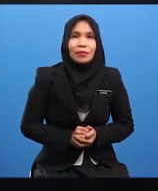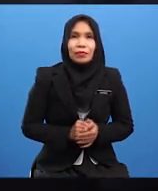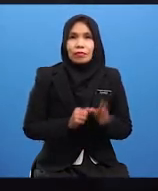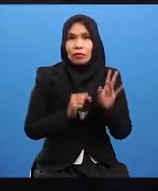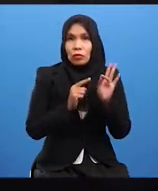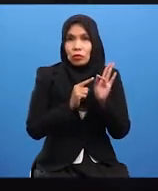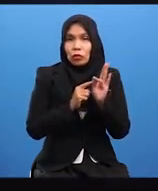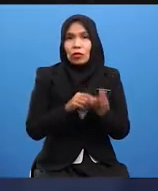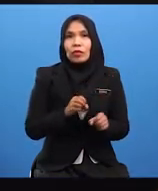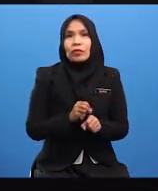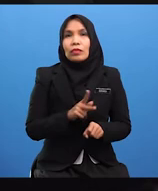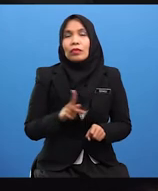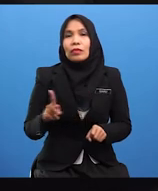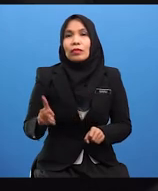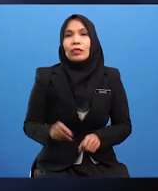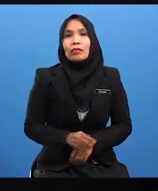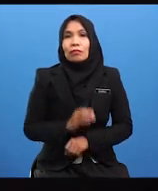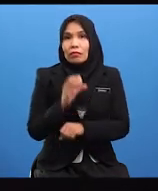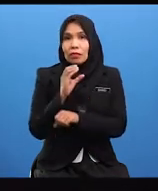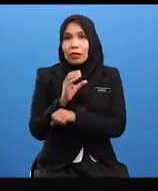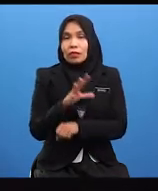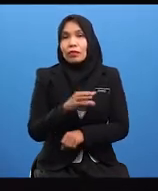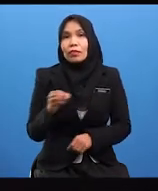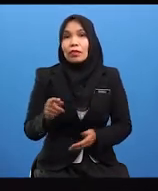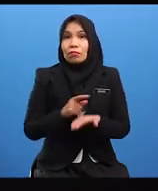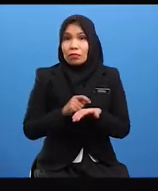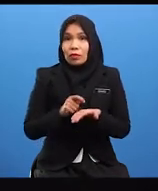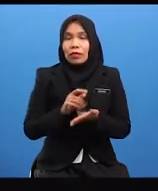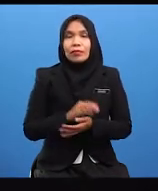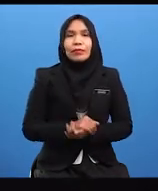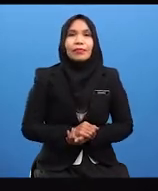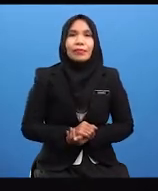Tujuh, sediakan kaca dan dakwat.